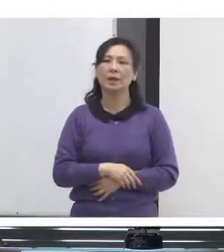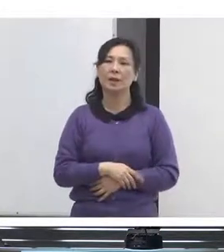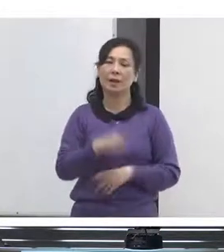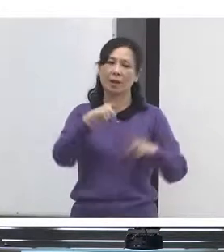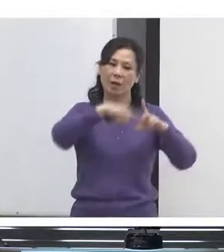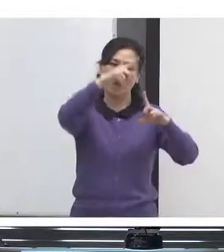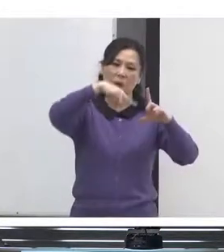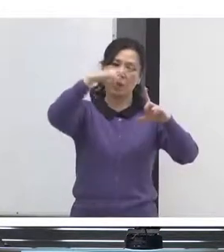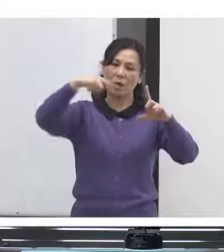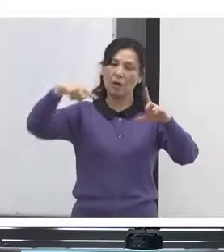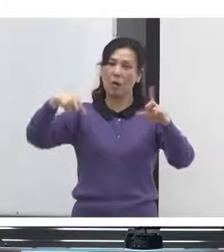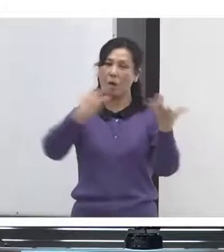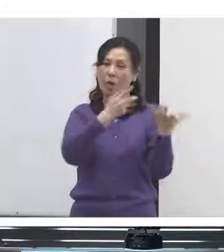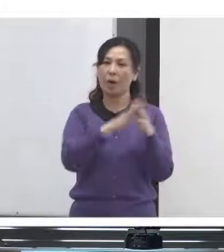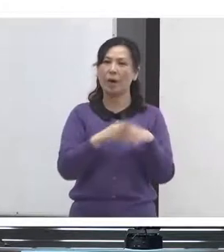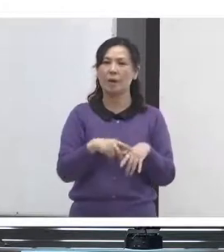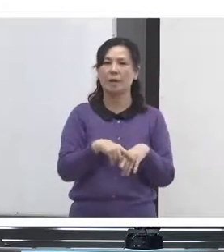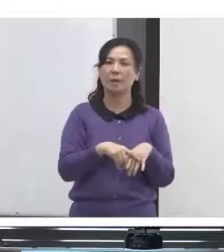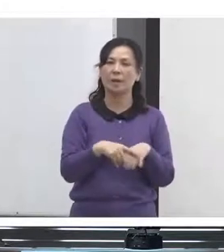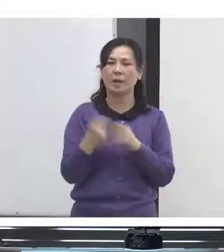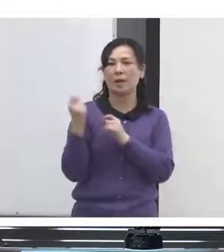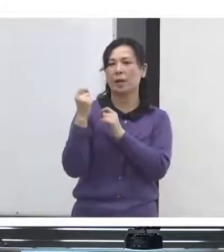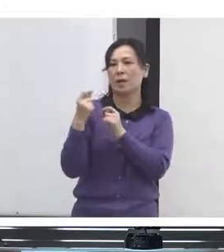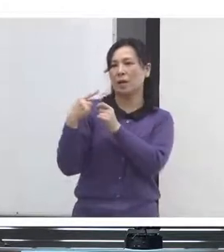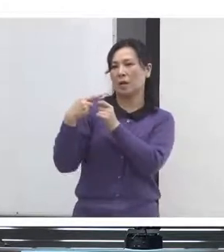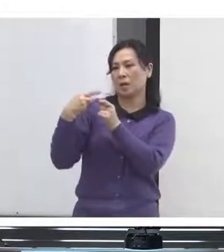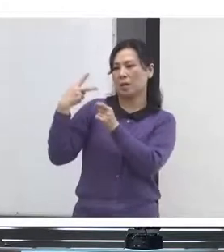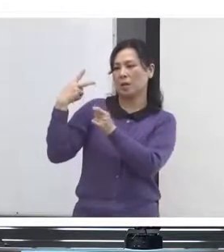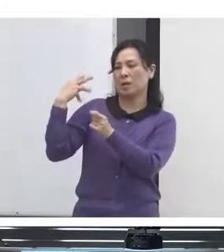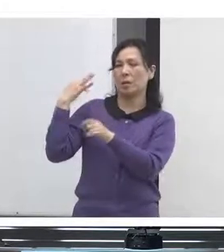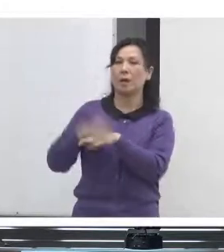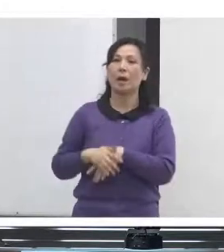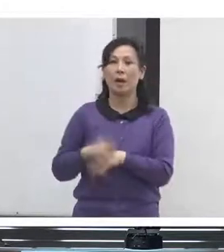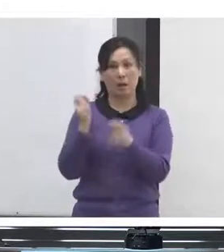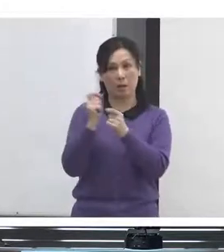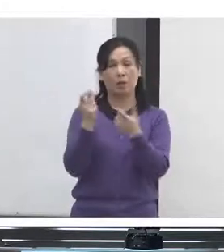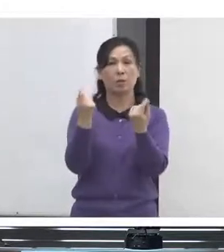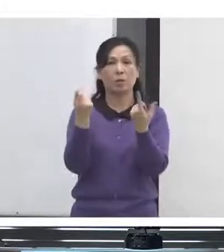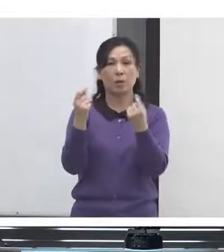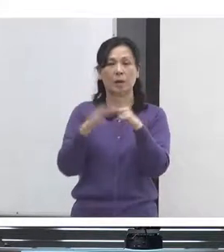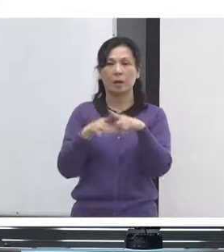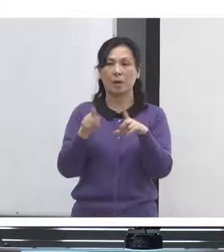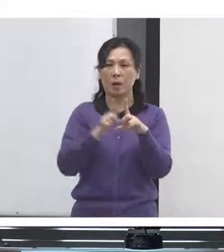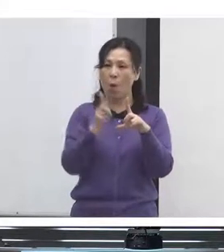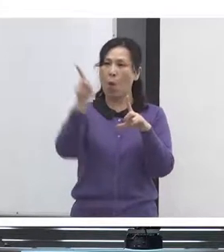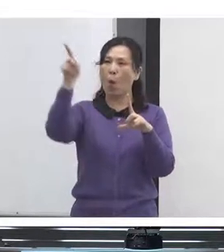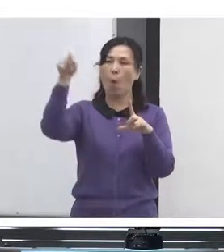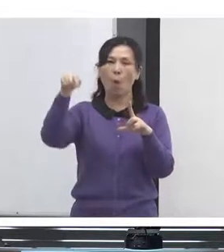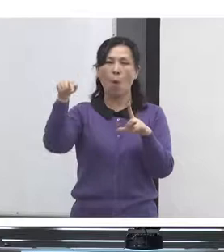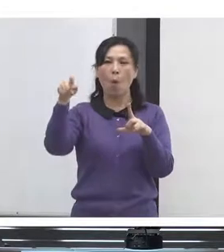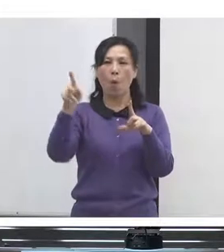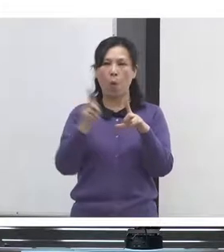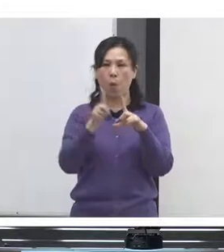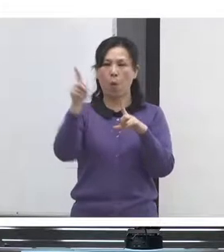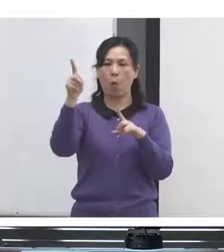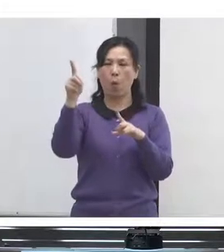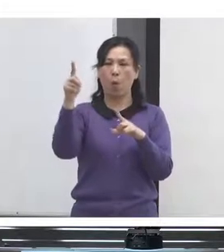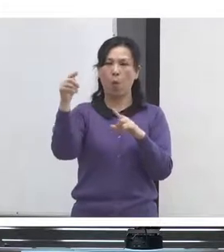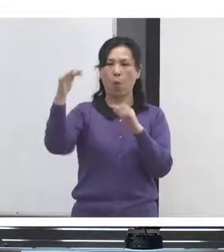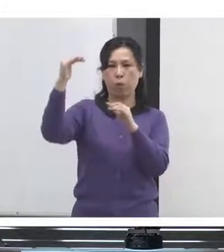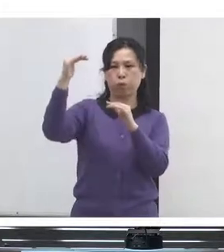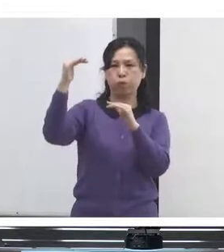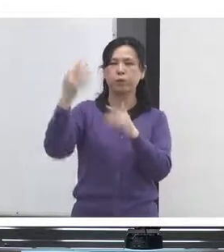旭它是开发 SuperGIS， 在前几年其实都是非常好的。那最近呢也是 ArcGIS 其实一直都是稍微高于 QGIS 的状